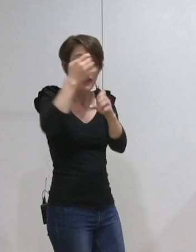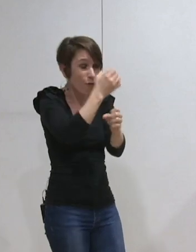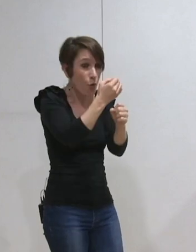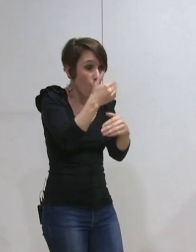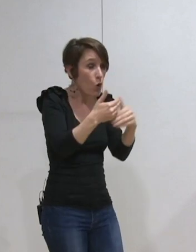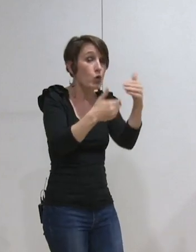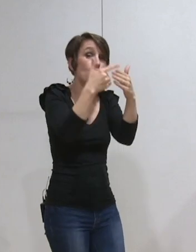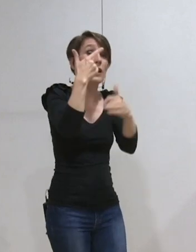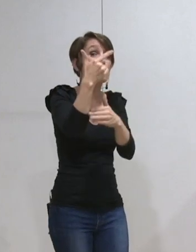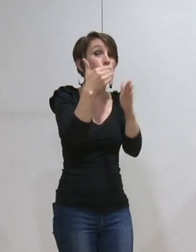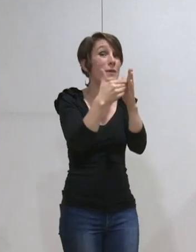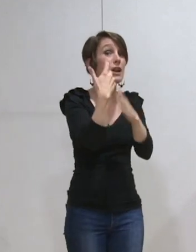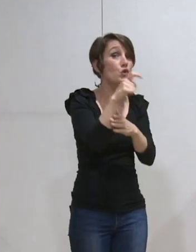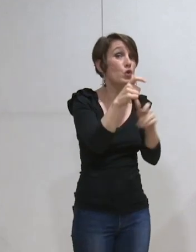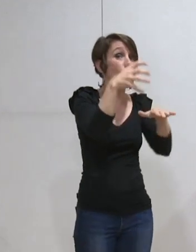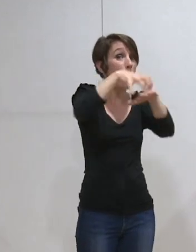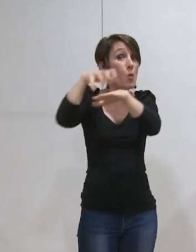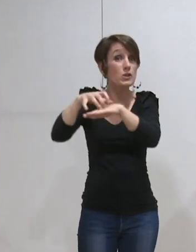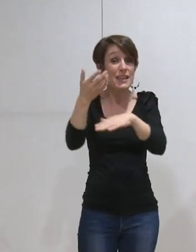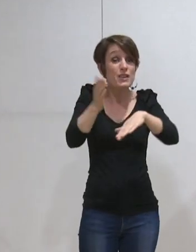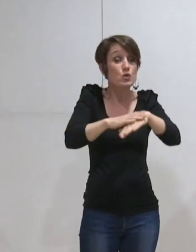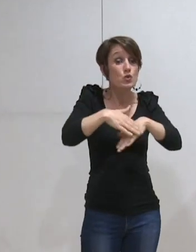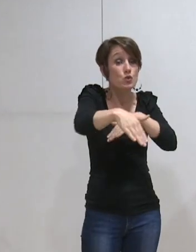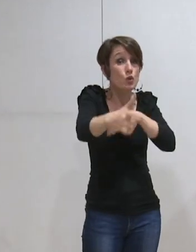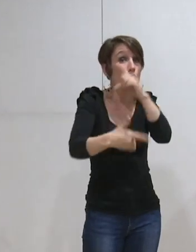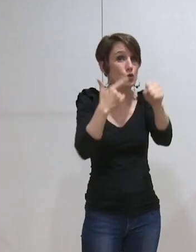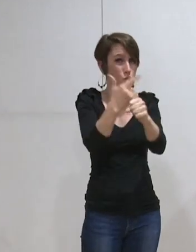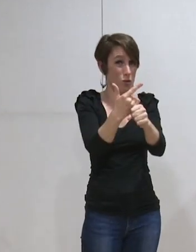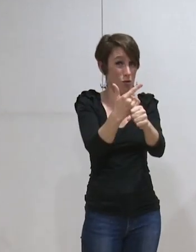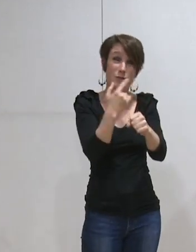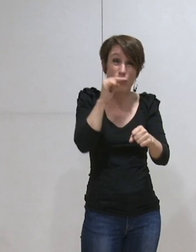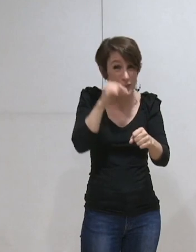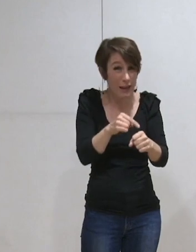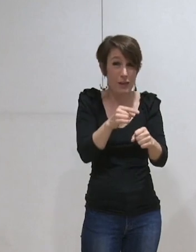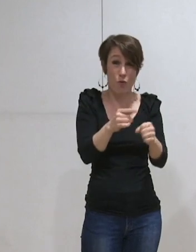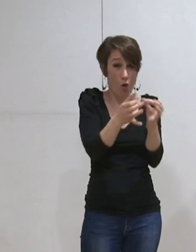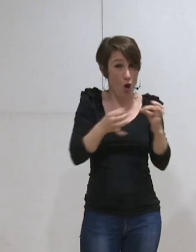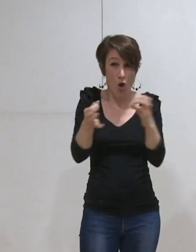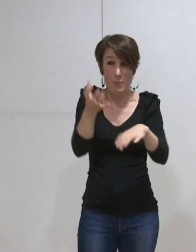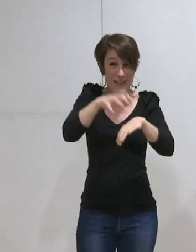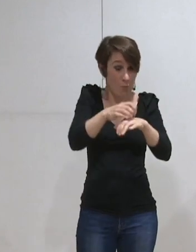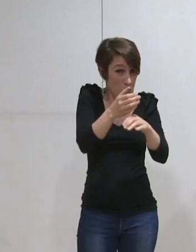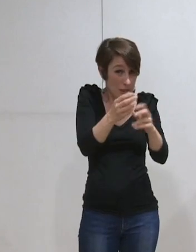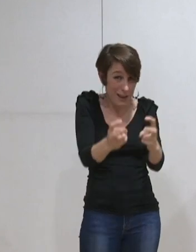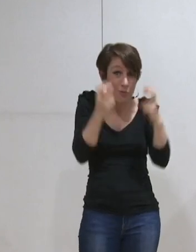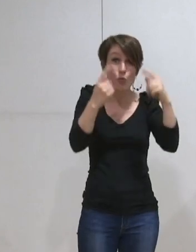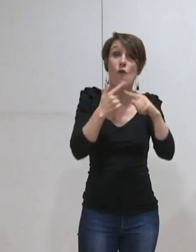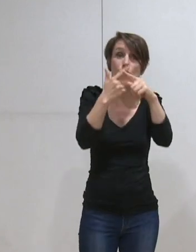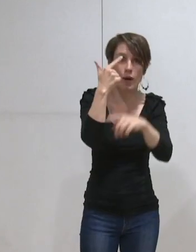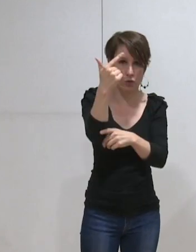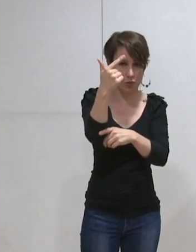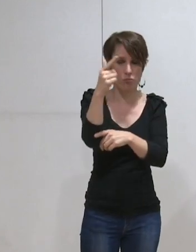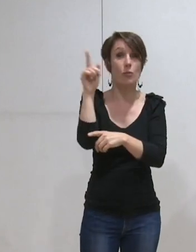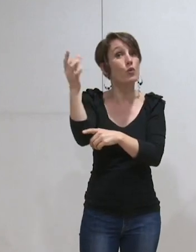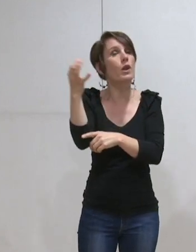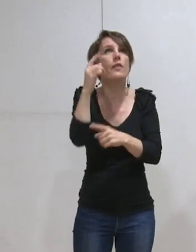2 ans c'est-à-dire de doubler le nombre de mosquées et de salles de prière dans notre pays au motif disait-il de limiter les dérives